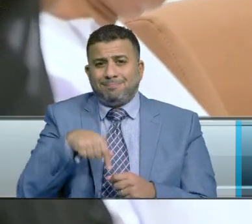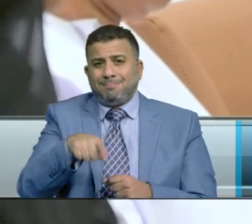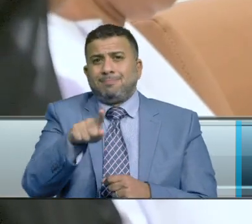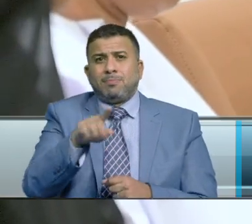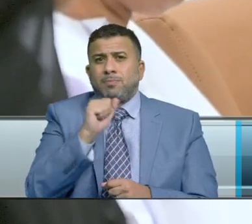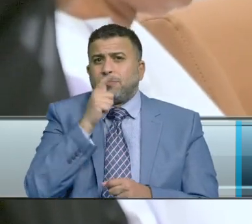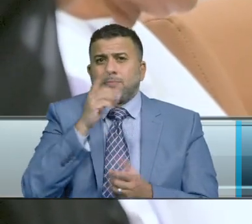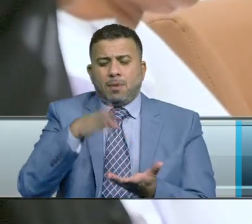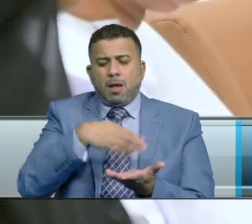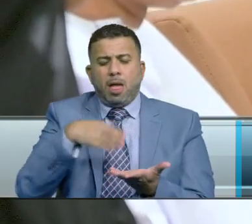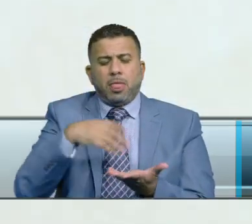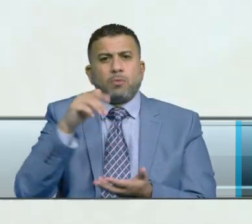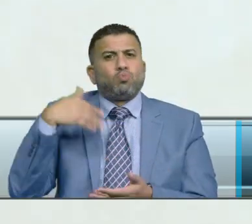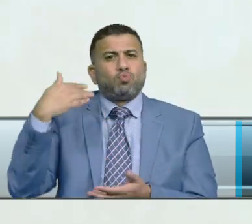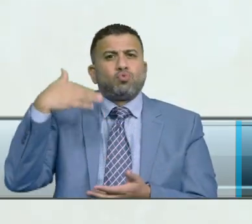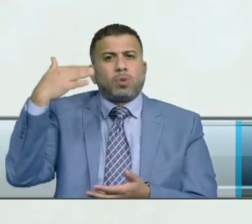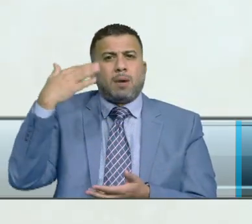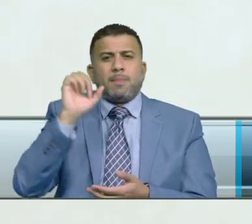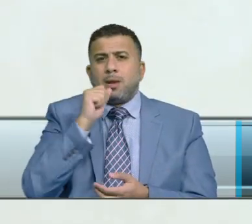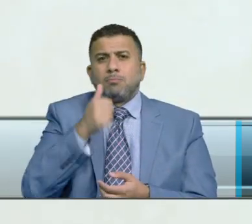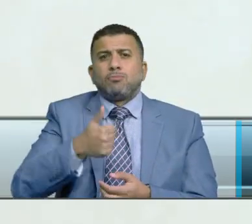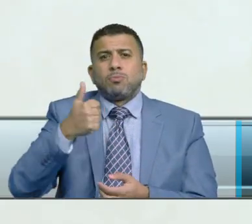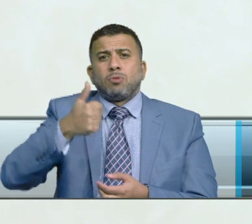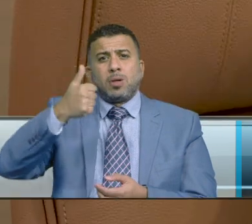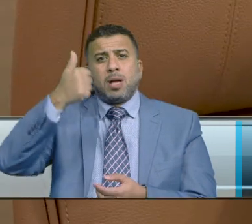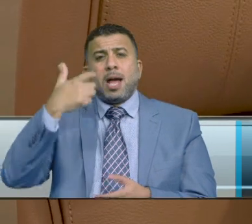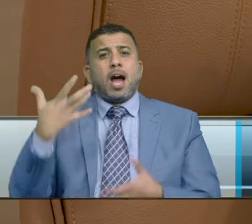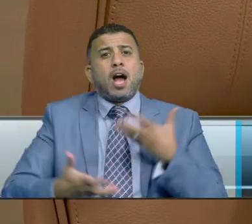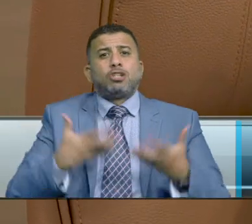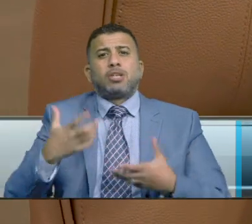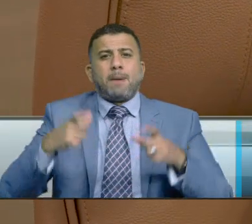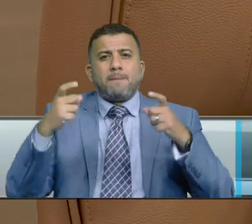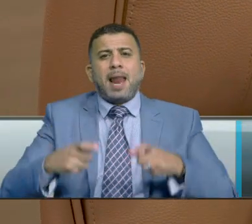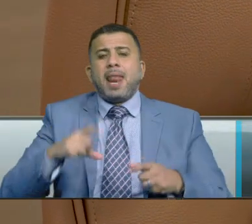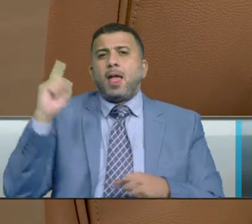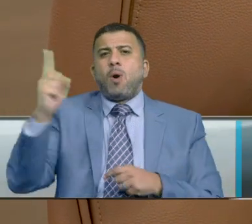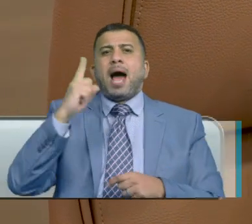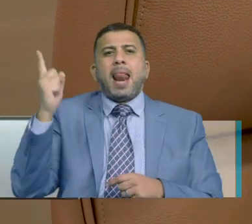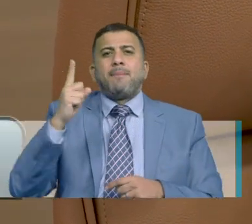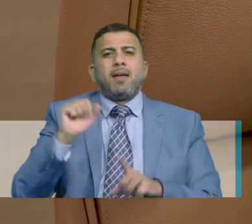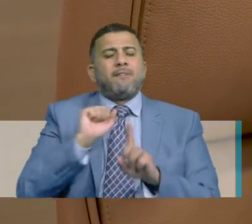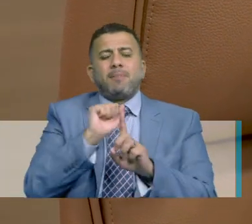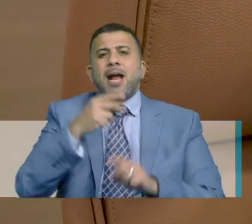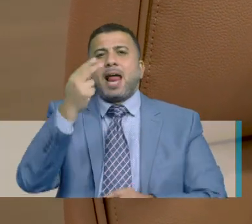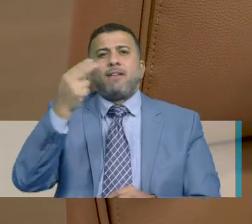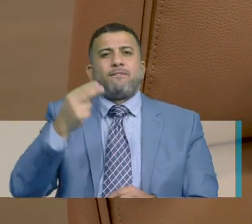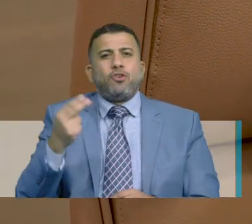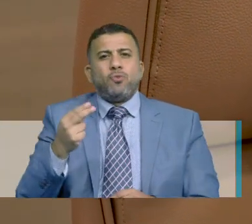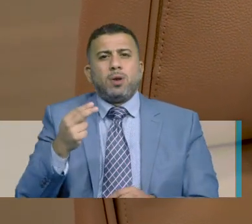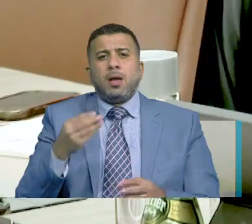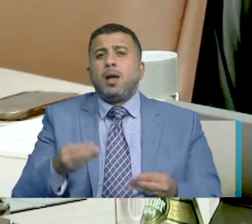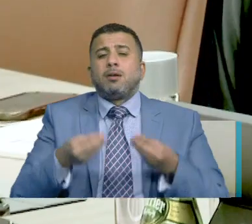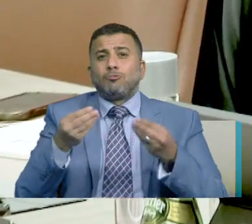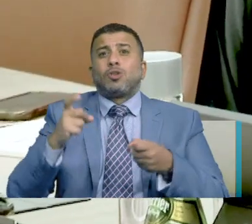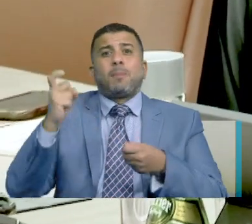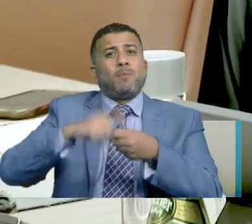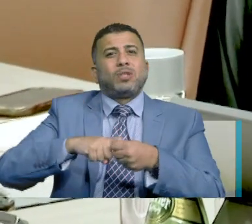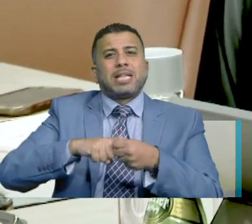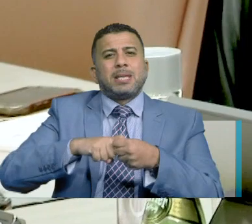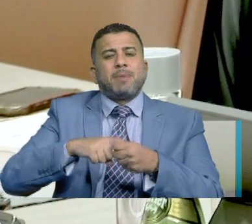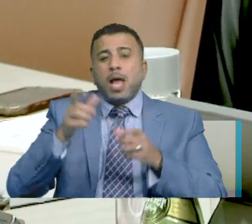الحالي واخططها المستقبليه وما حققته من انجازات وانشطه المحليه وعدميه في مجال